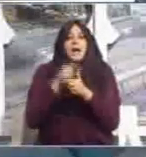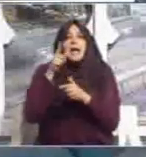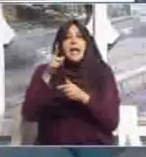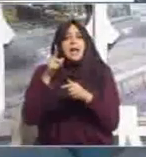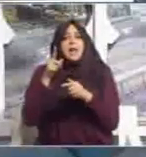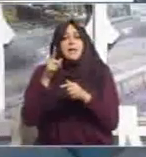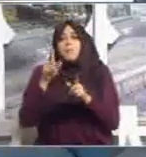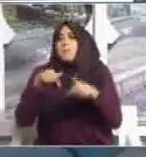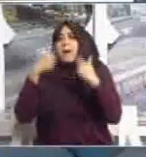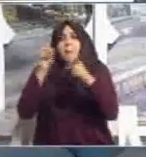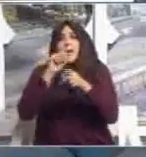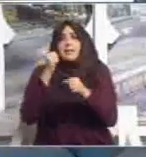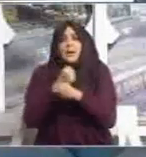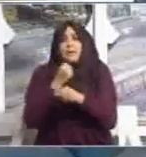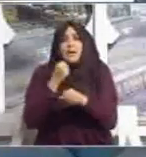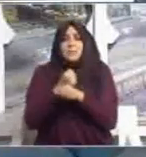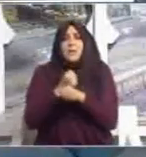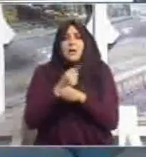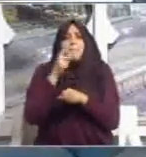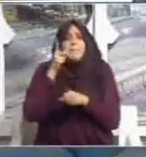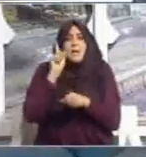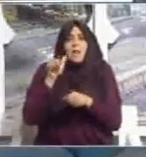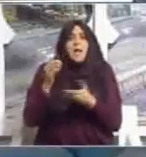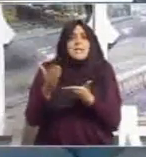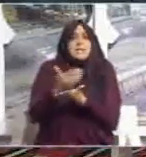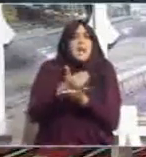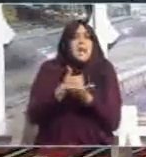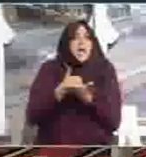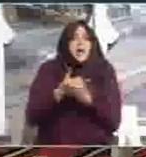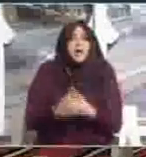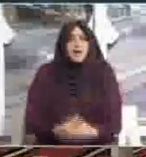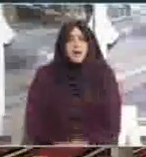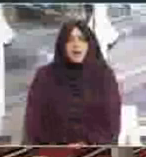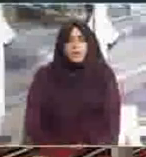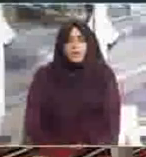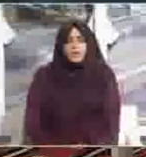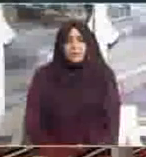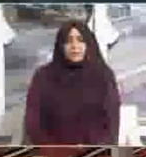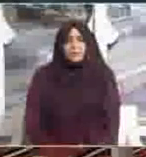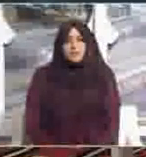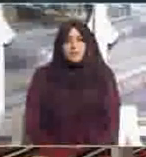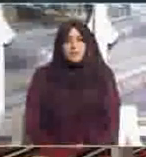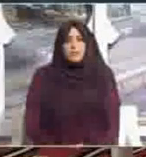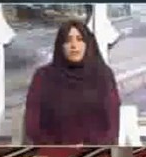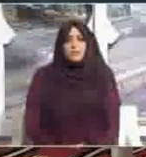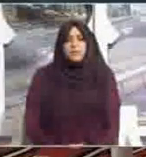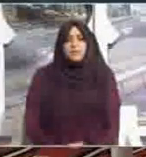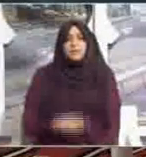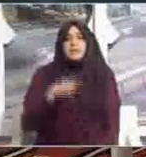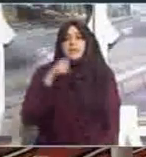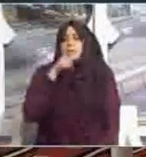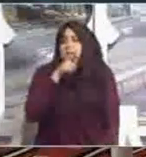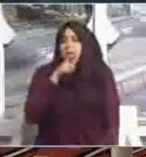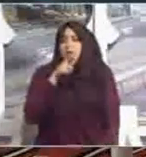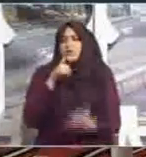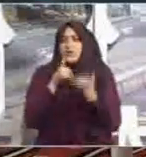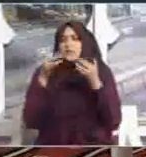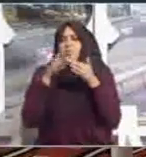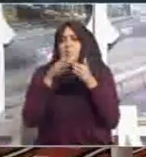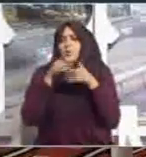نعملش عليه. هذا أمر أرقني كثيرا. أنت كي درتي العقد يا هذه ما قبل التشغيل العقد